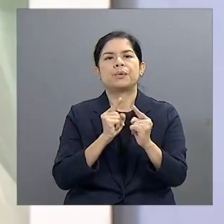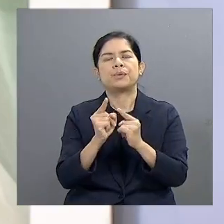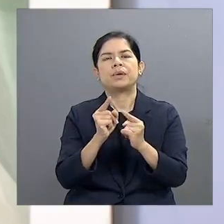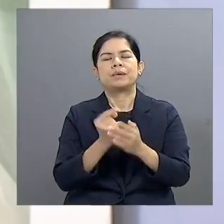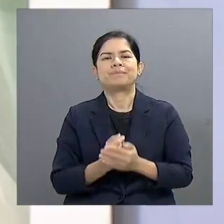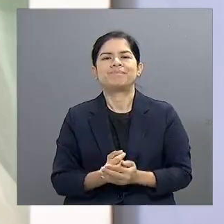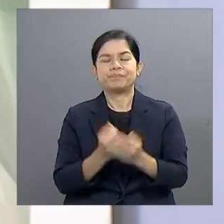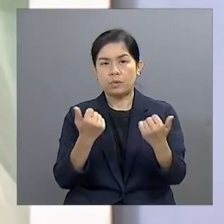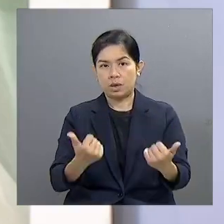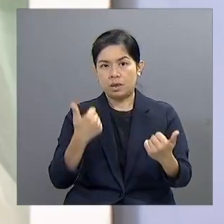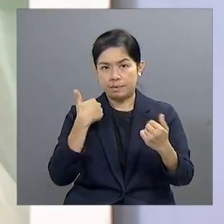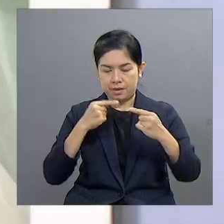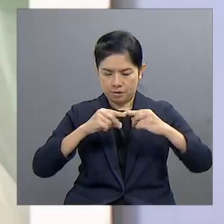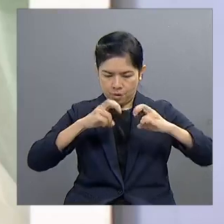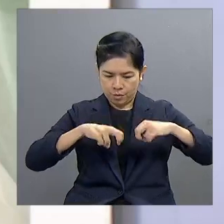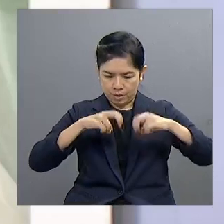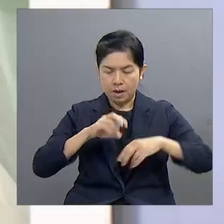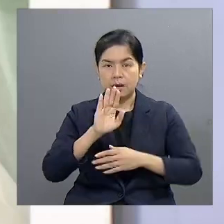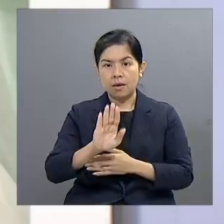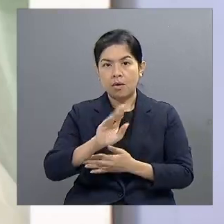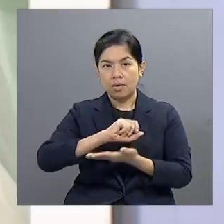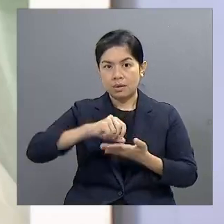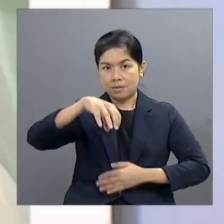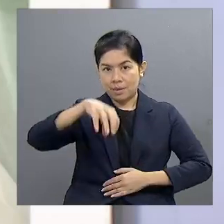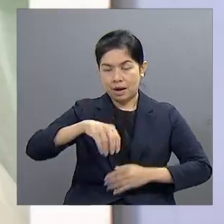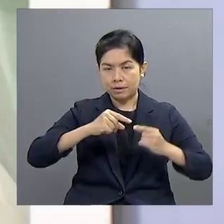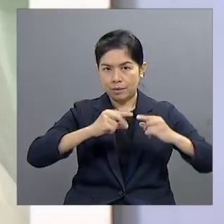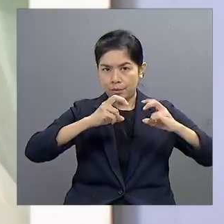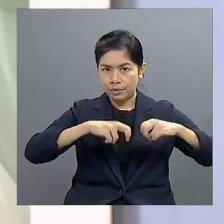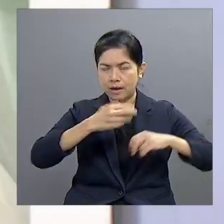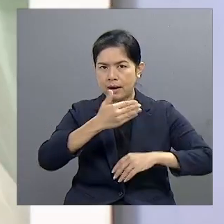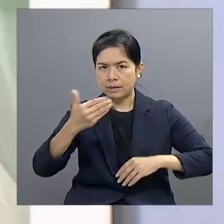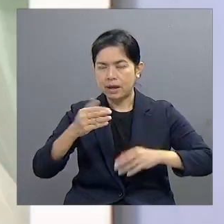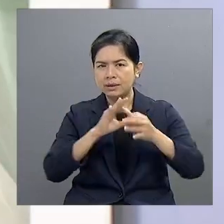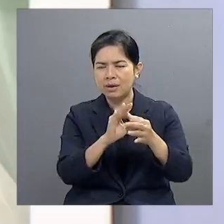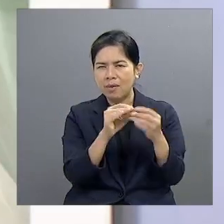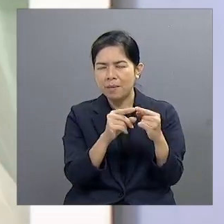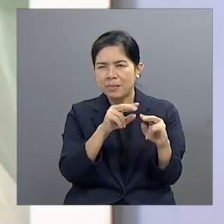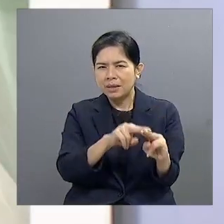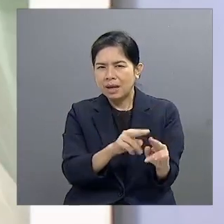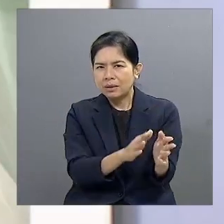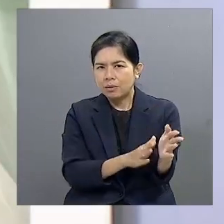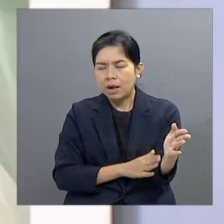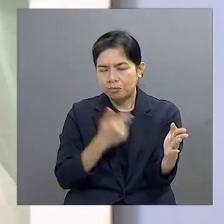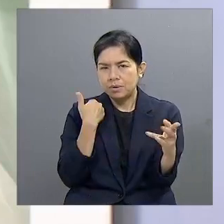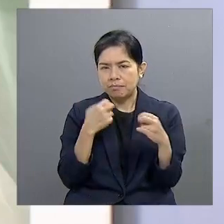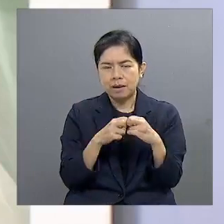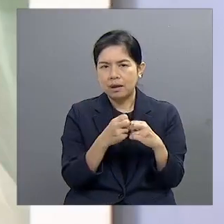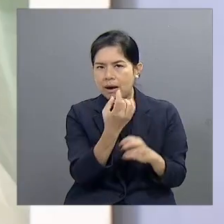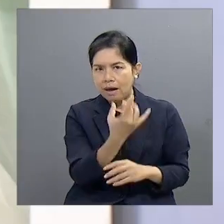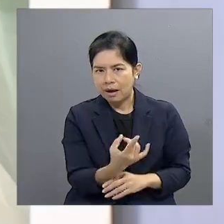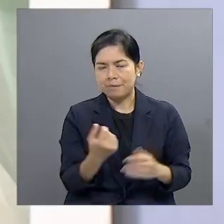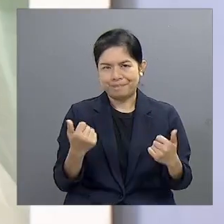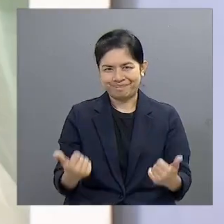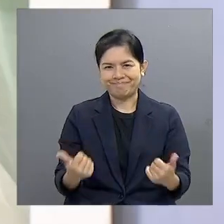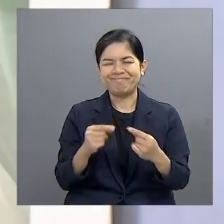วิจัยจากสำนักงานการวิจัยแห่งชาติเกี่ยวกับข้อมูลของภาวะ sitting disease หรือการนั่งนานด้วยค่ะวันนี้ได้รับเกียรตินะคะร่วมพูดคุยผ่